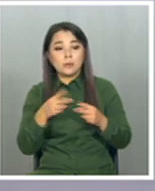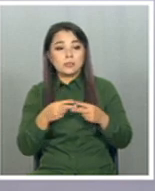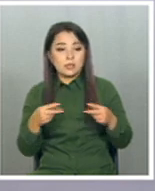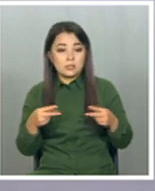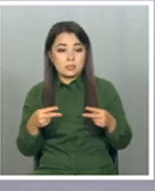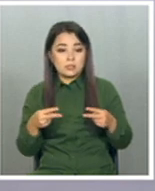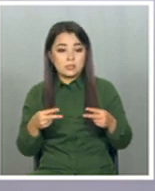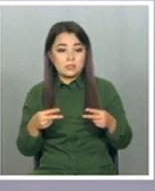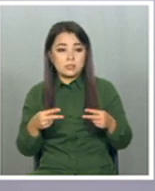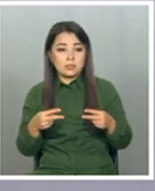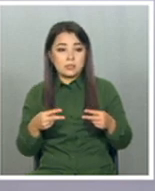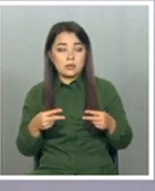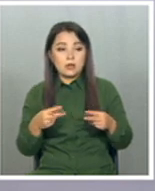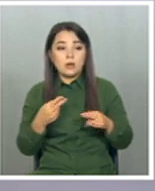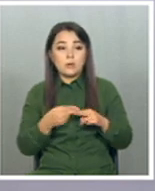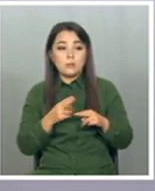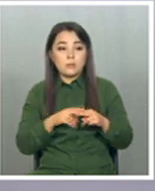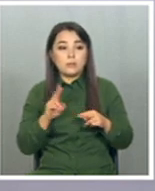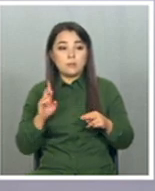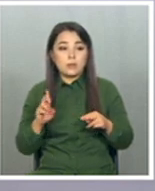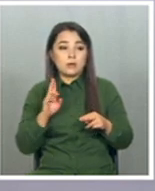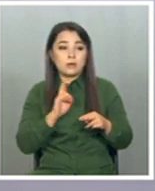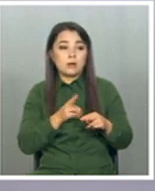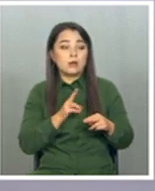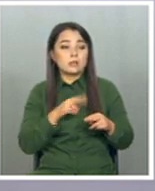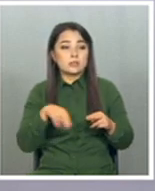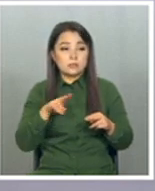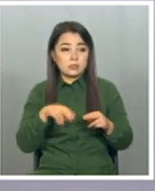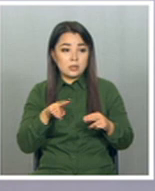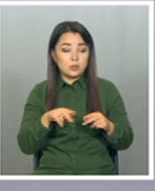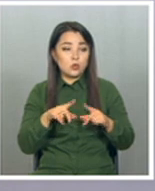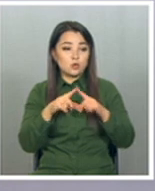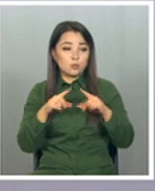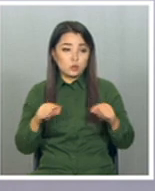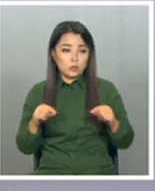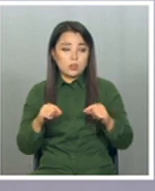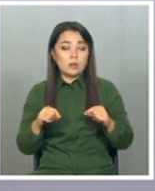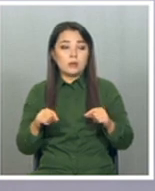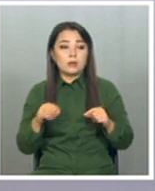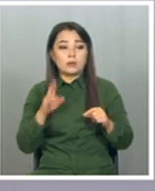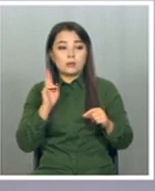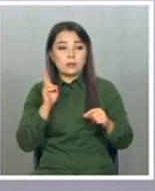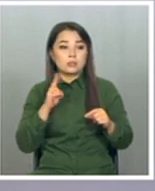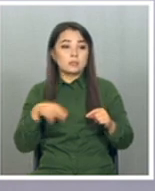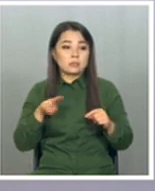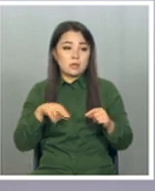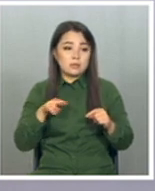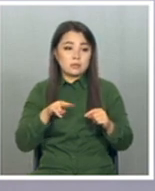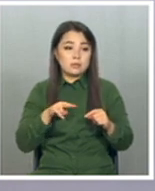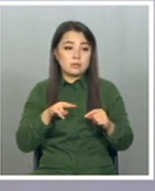тең. Ал BKD үшбұрышының B төбесінен К-ды қабырғасына